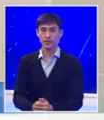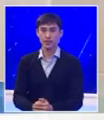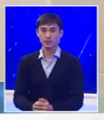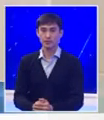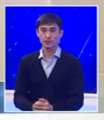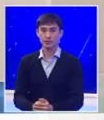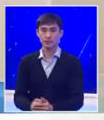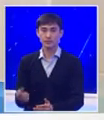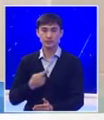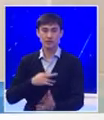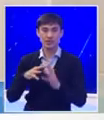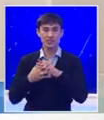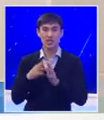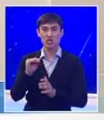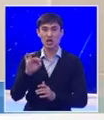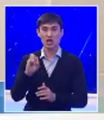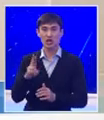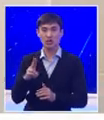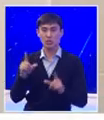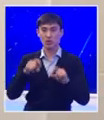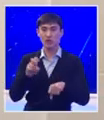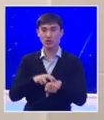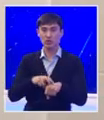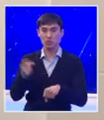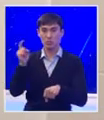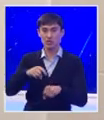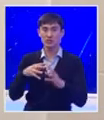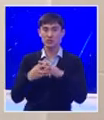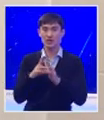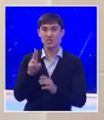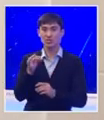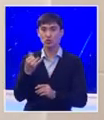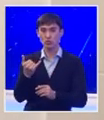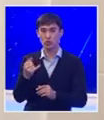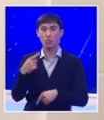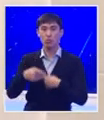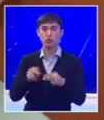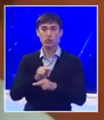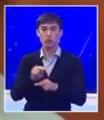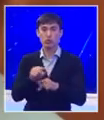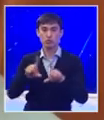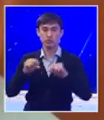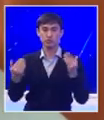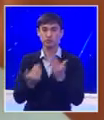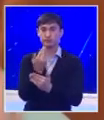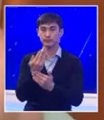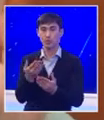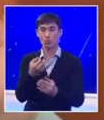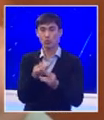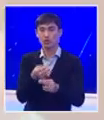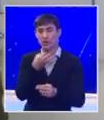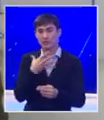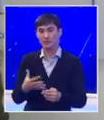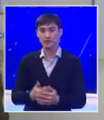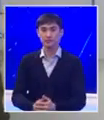я и слаженно лэк на прием к врачу приезжаем в амбулаторию сила к золоту после ремонта амбулатория преобразилась нам очень нравится